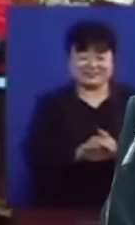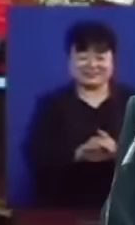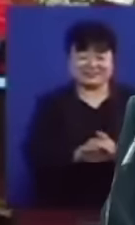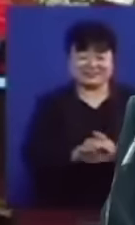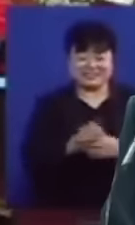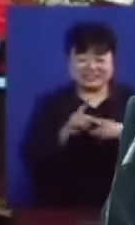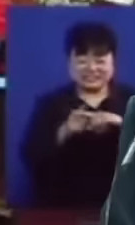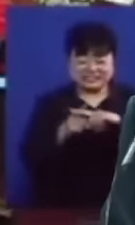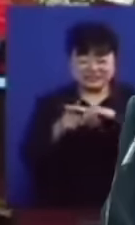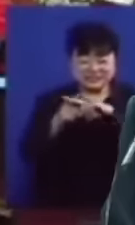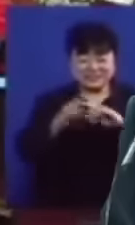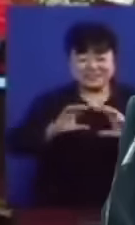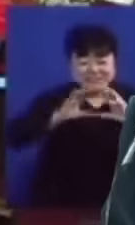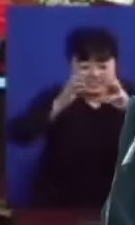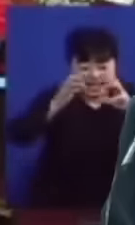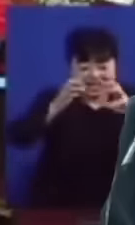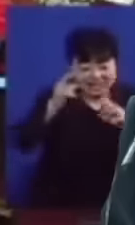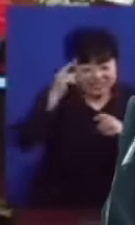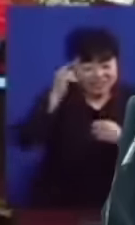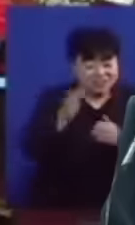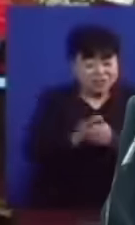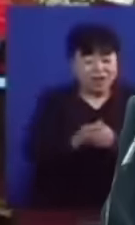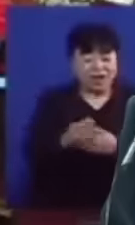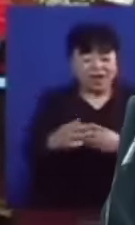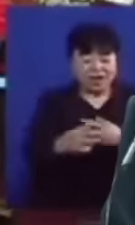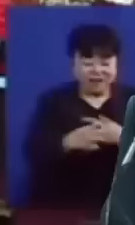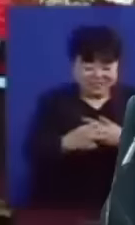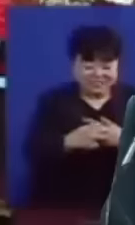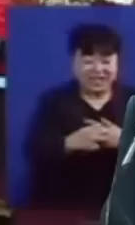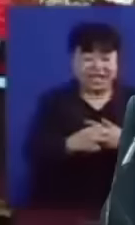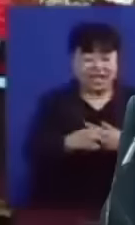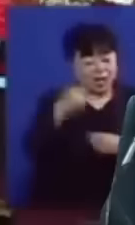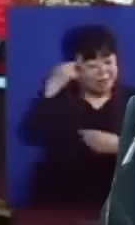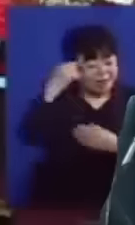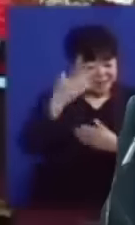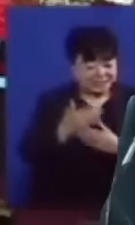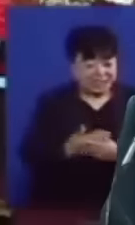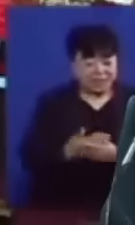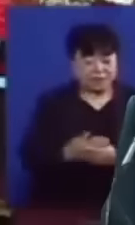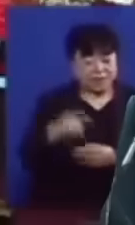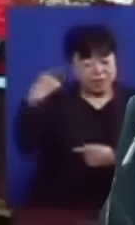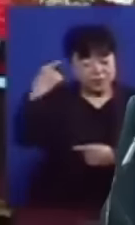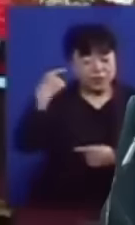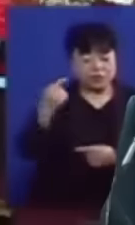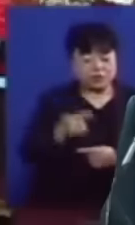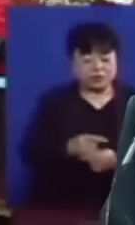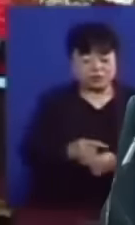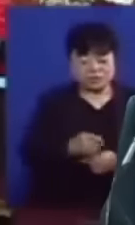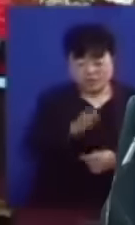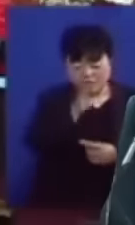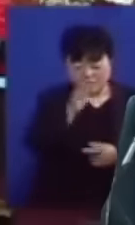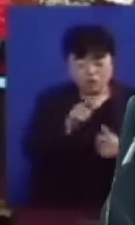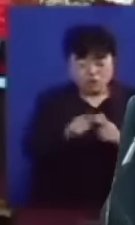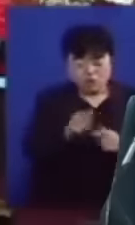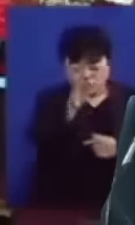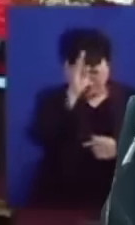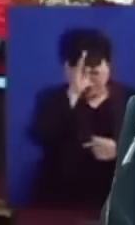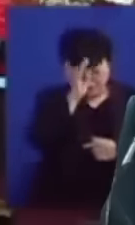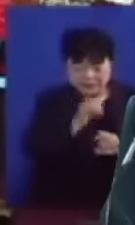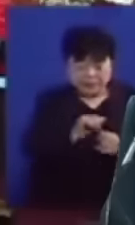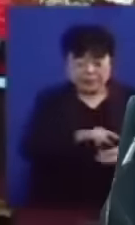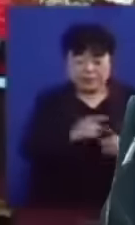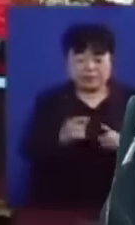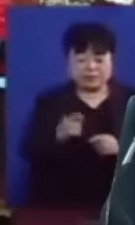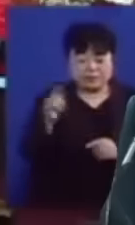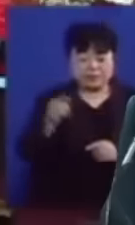스위스의 유명한 정신과 의사인 폴 트루니의 박사는 노이로제나 우울증 환자를 치료할 때 하루에 두 번씩